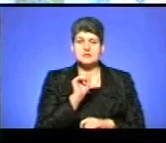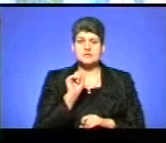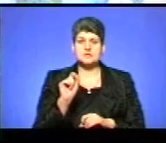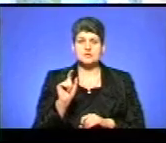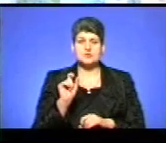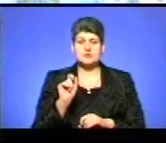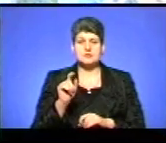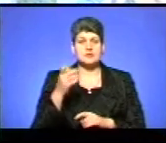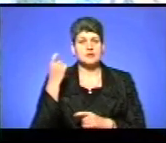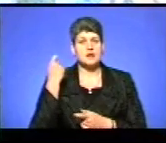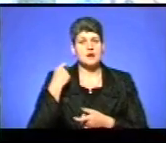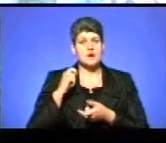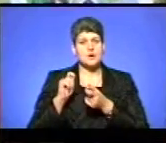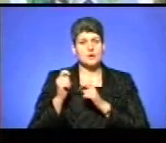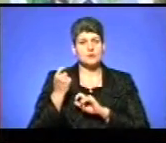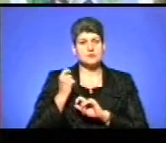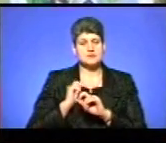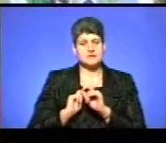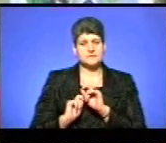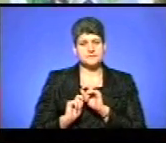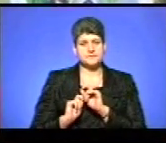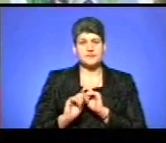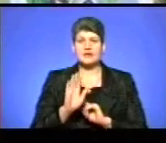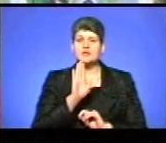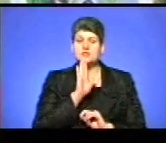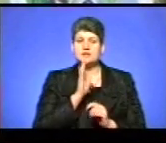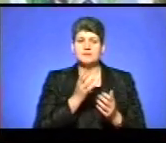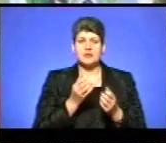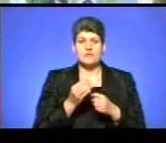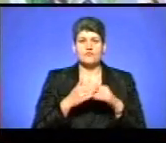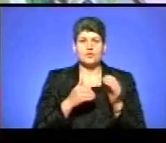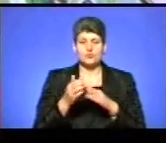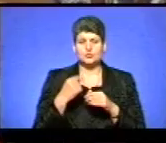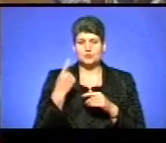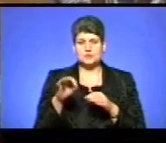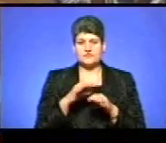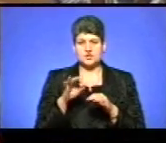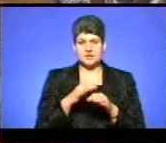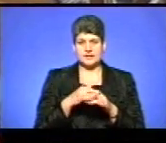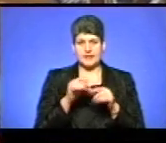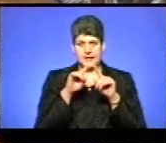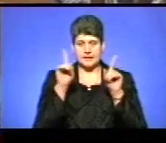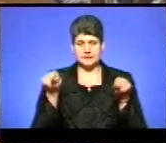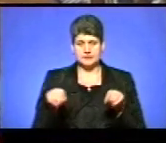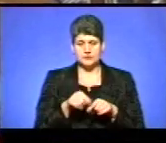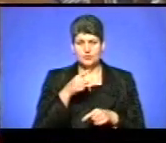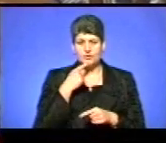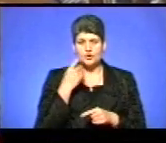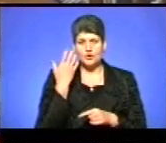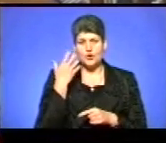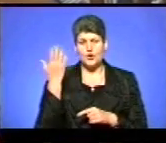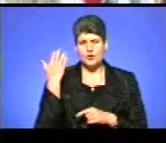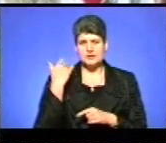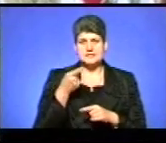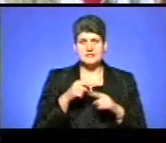золота коса. Жінка бере до рук одну з вишитих картин. Каже, колись ця картина